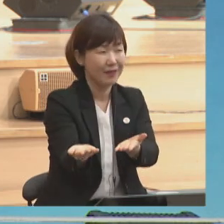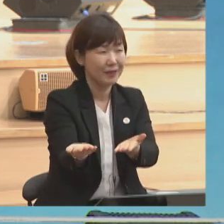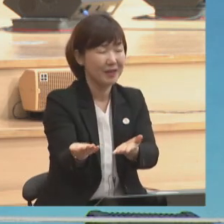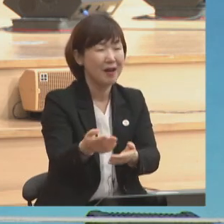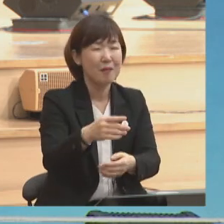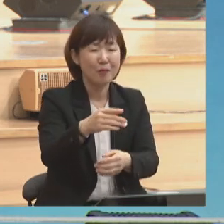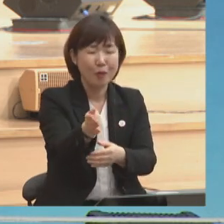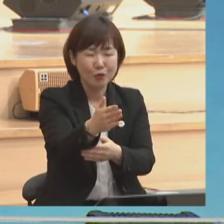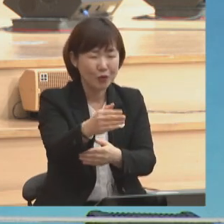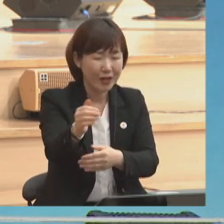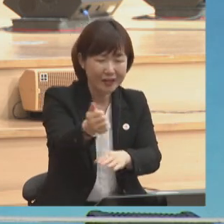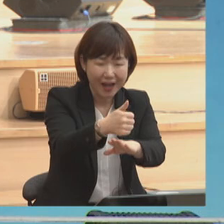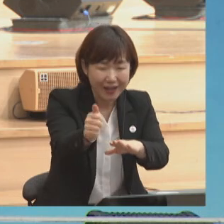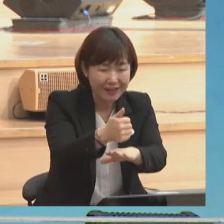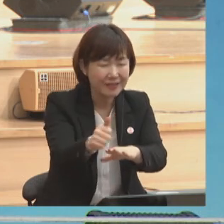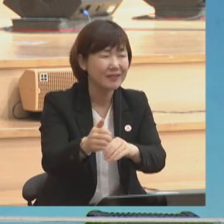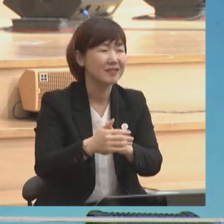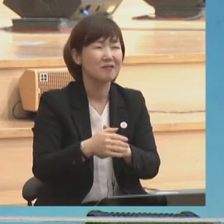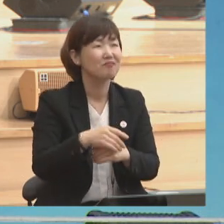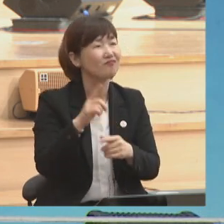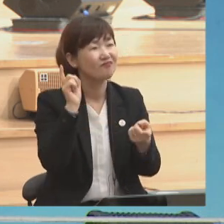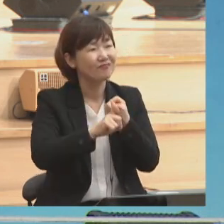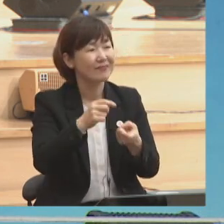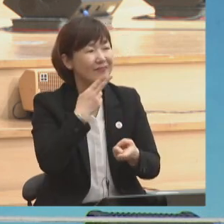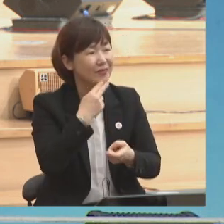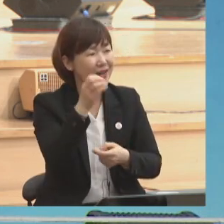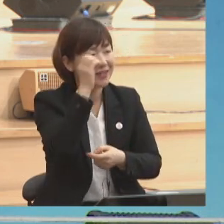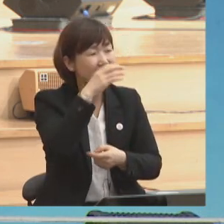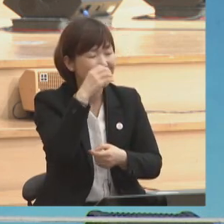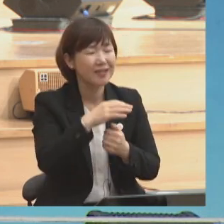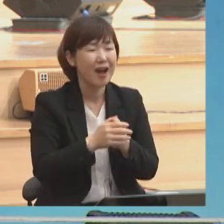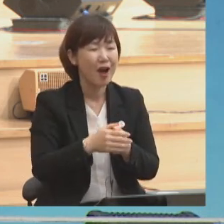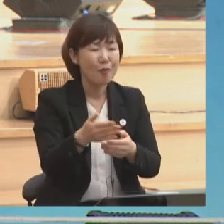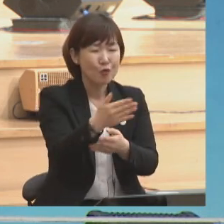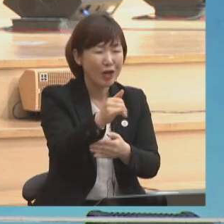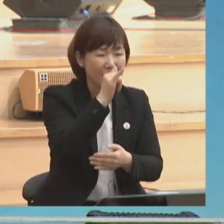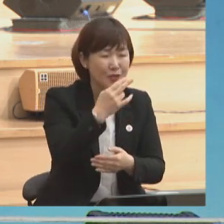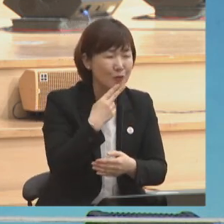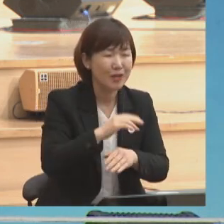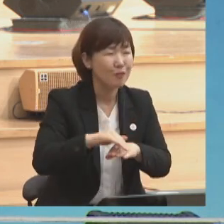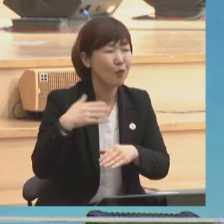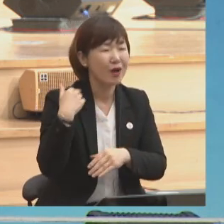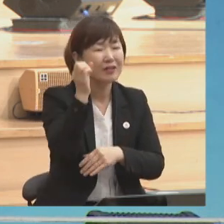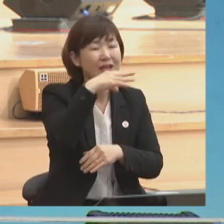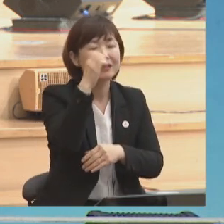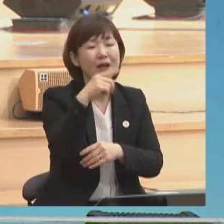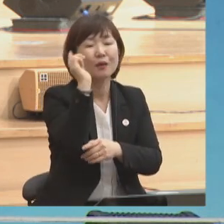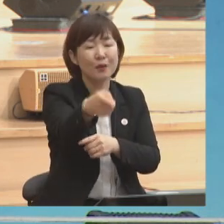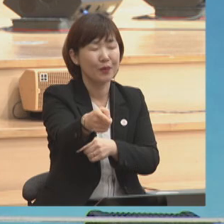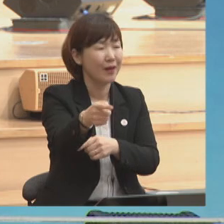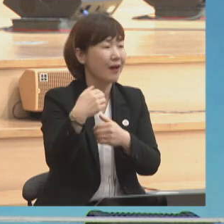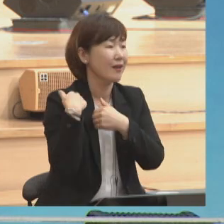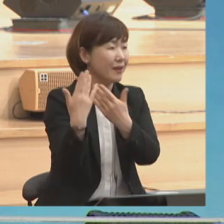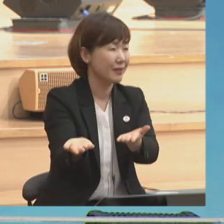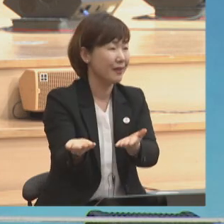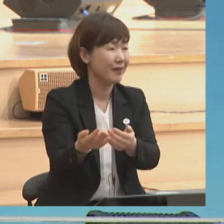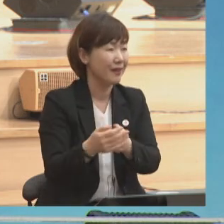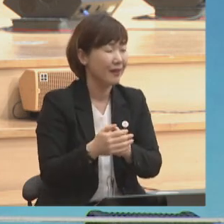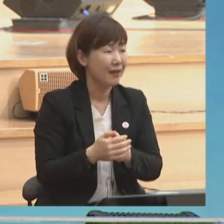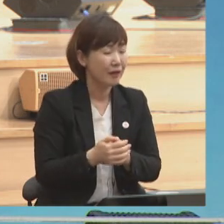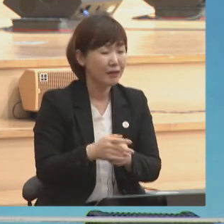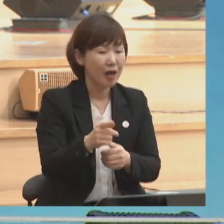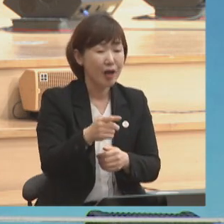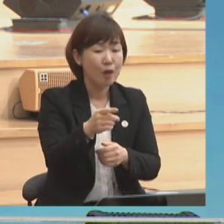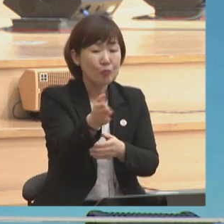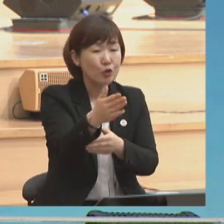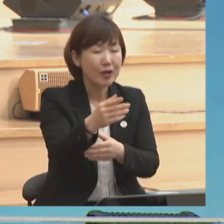물고기가 다니는지 안 다니는지 잘 뭐 그런 길이 아닌데도 그냥 들여놨어요. 그리고 물고기가 뭐 이렇게 잡아당기는데도